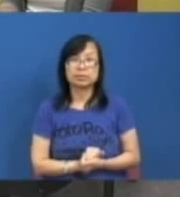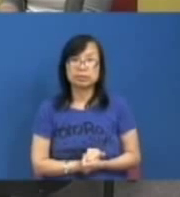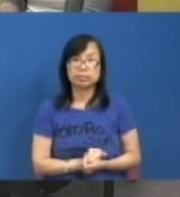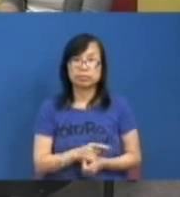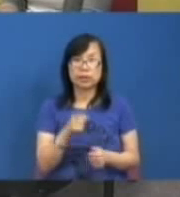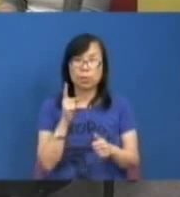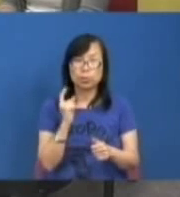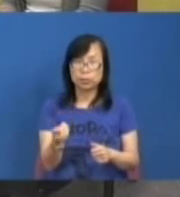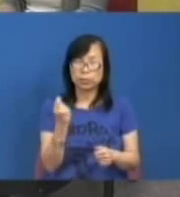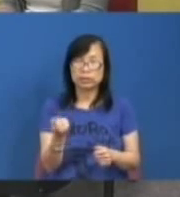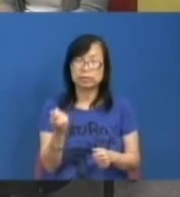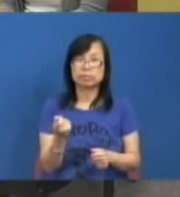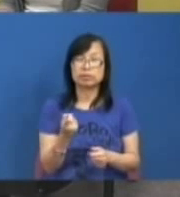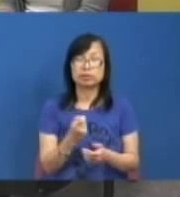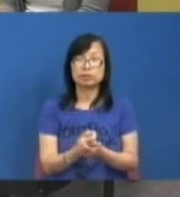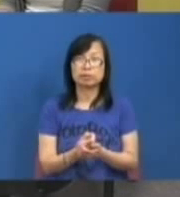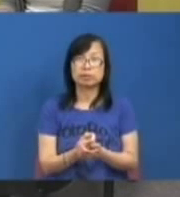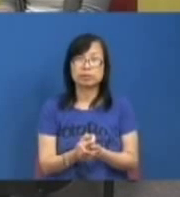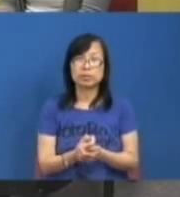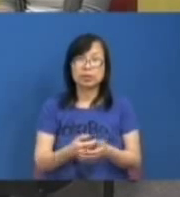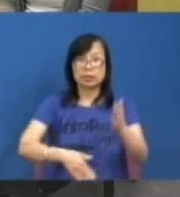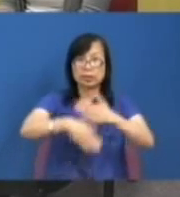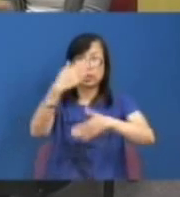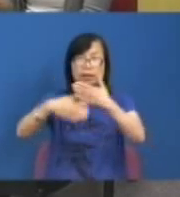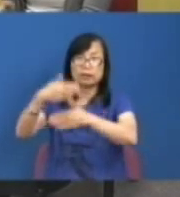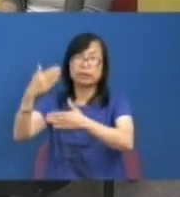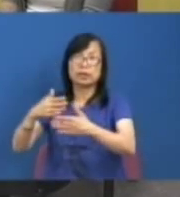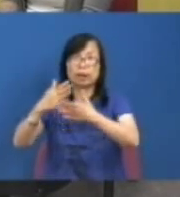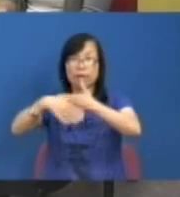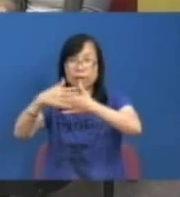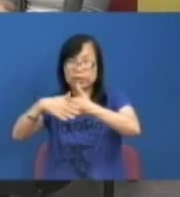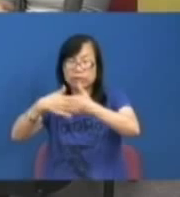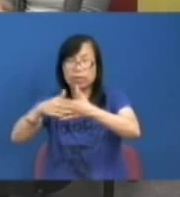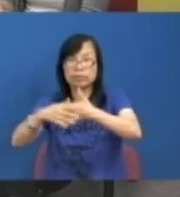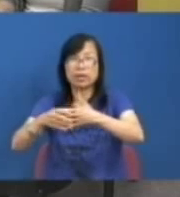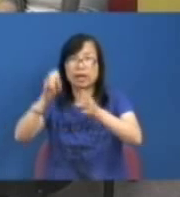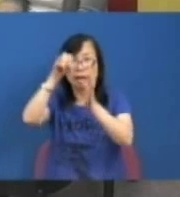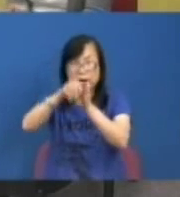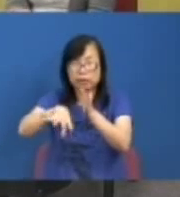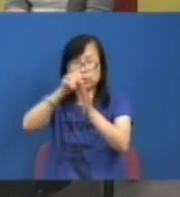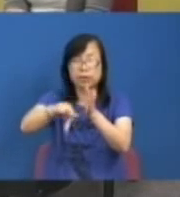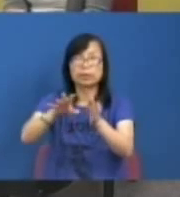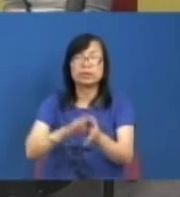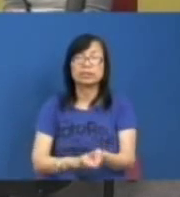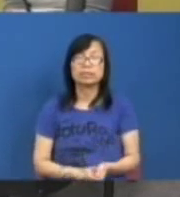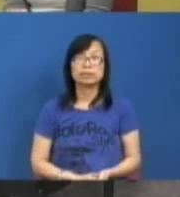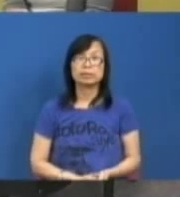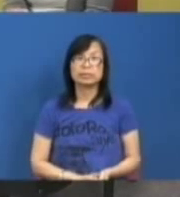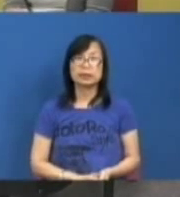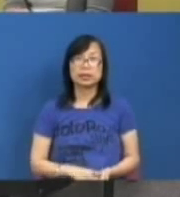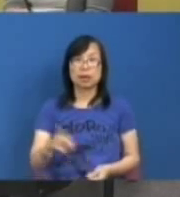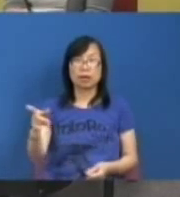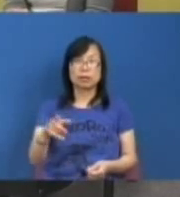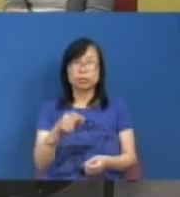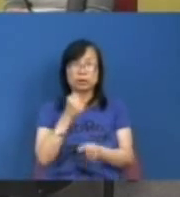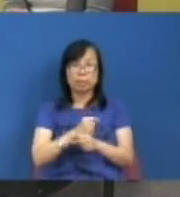係真係好容易引致到嗰個樓宇嘅層外牆咧係滲水喎。 係啊，因為你理論上你做得唔好咧，你會惹上官